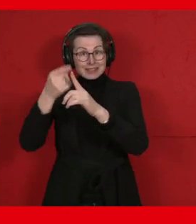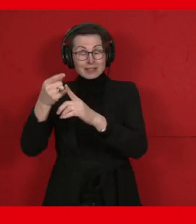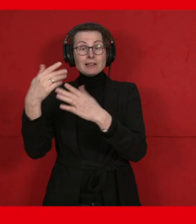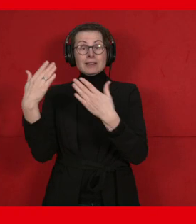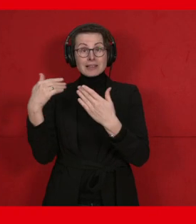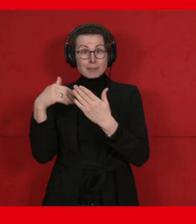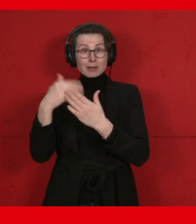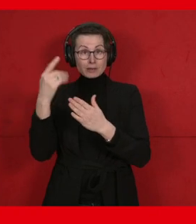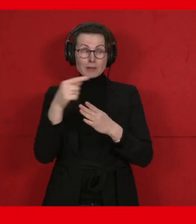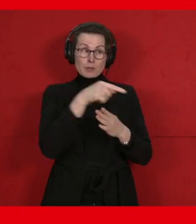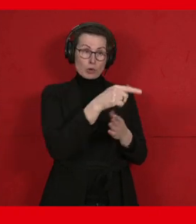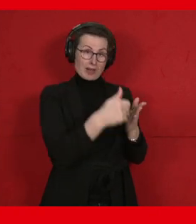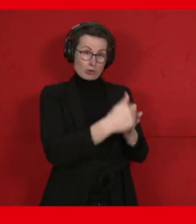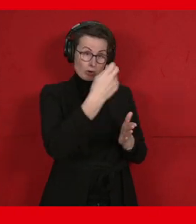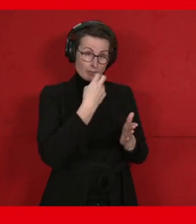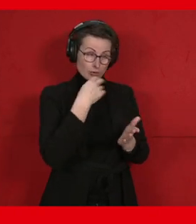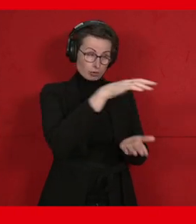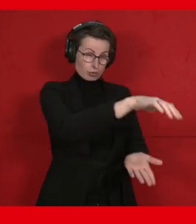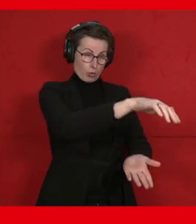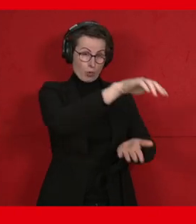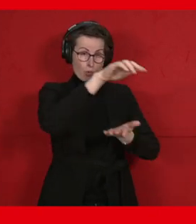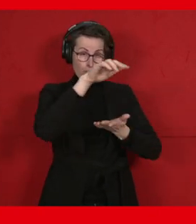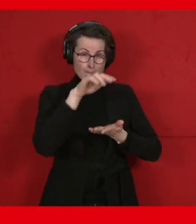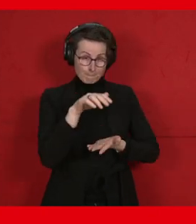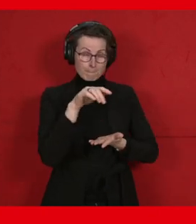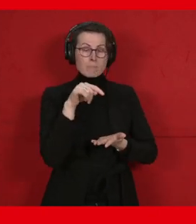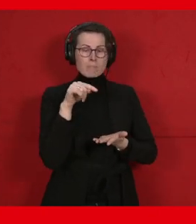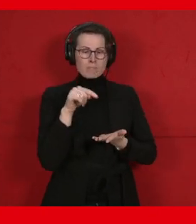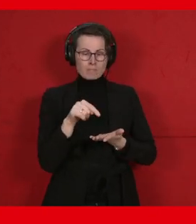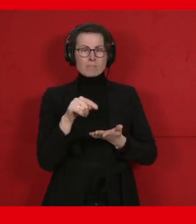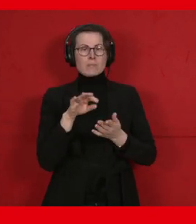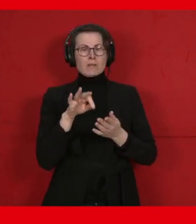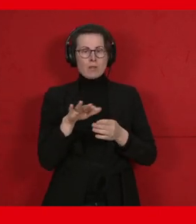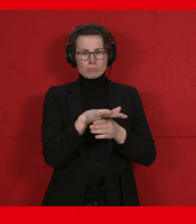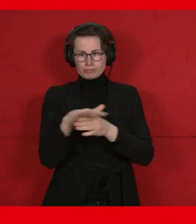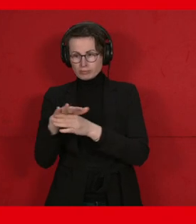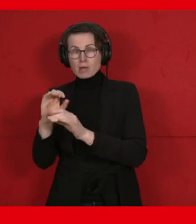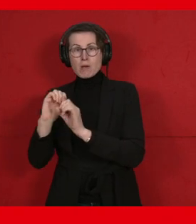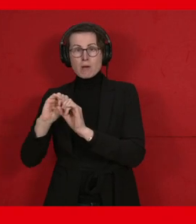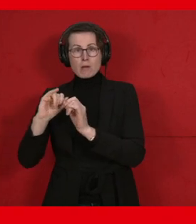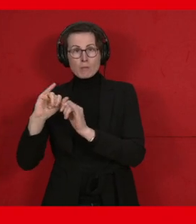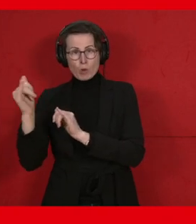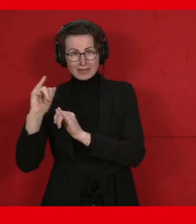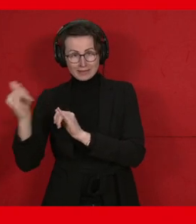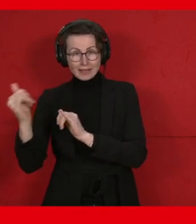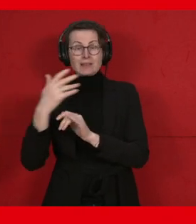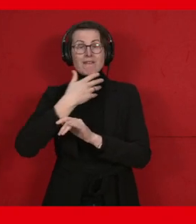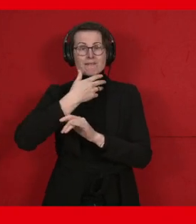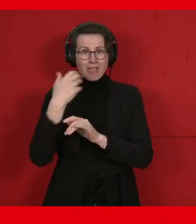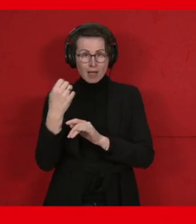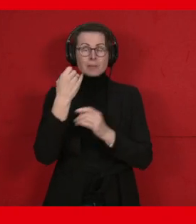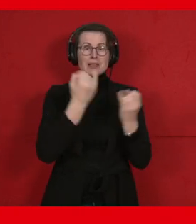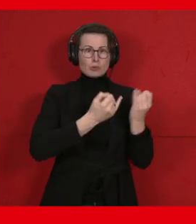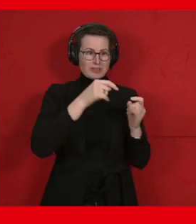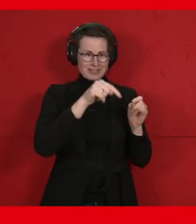dadurch, dass man erneuerbaren Strom nutzt, um die Sektoren Mobilität, Wärme und die Industrie zu dekarbonisieren oder